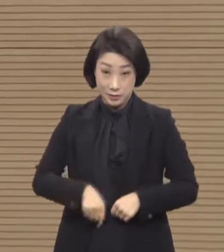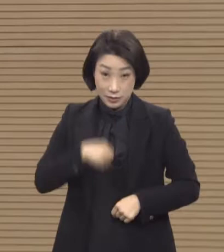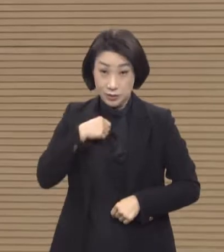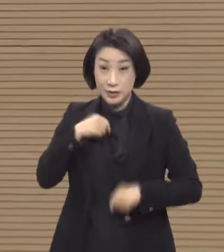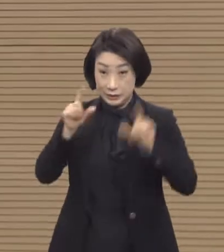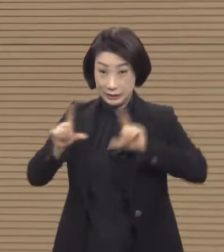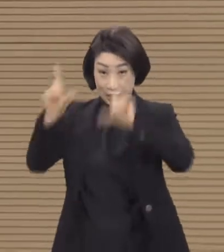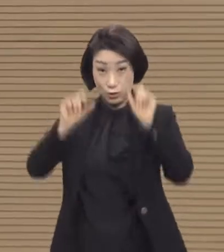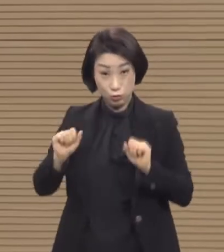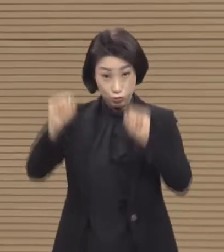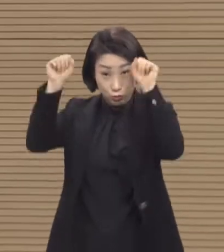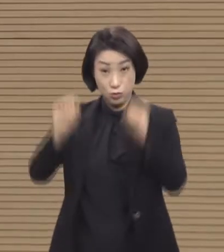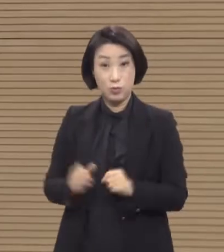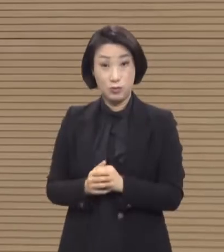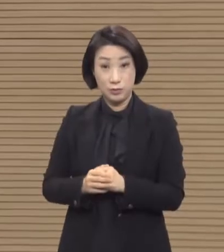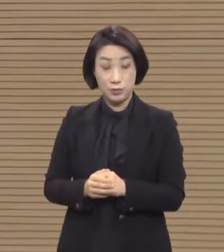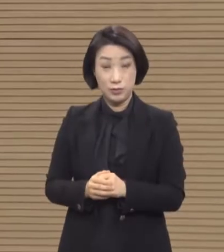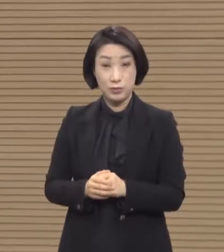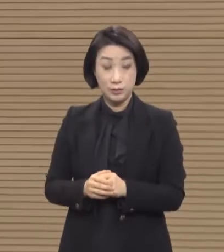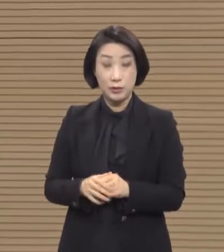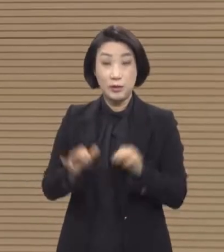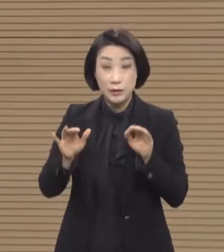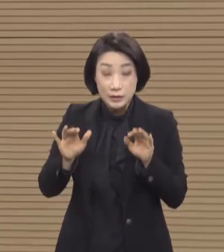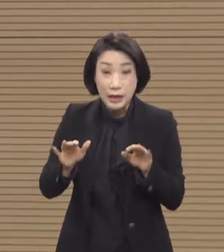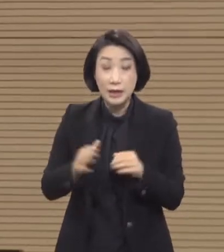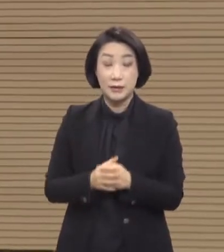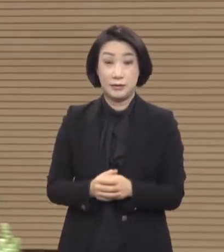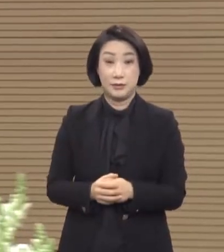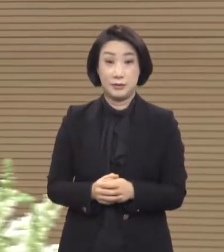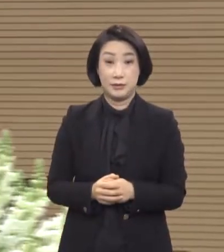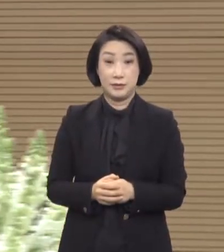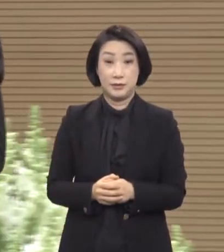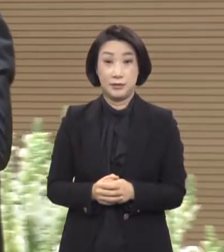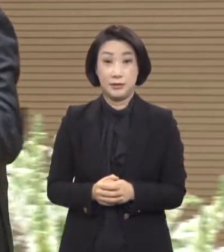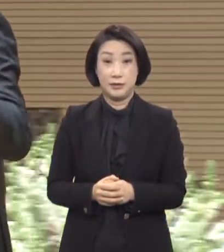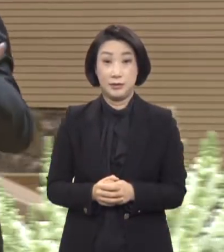의롭게 사는 운동을 하자. 그래서